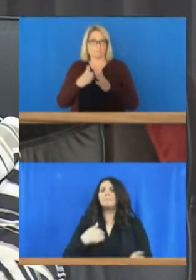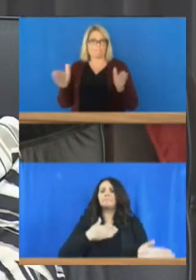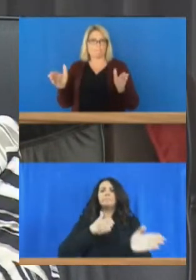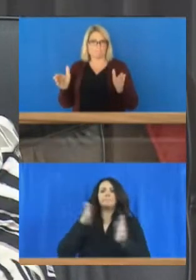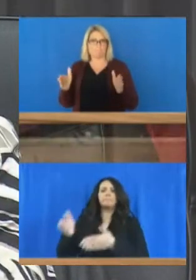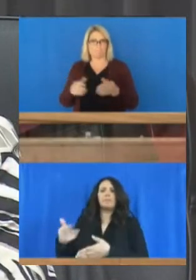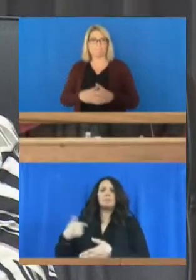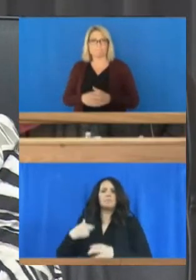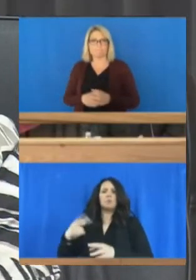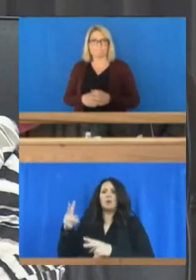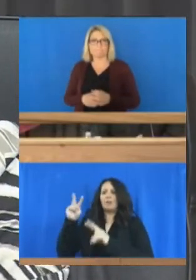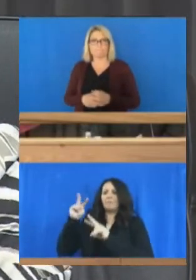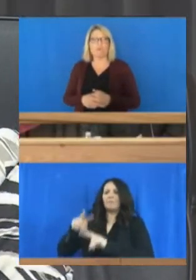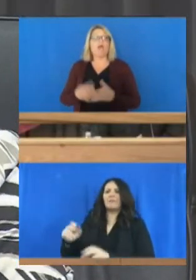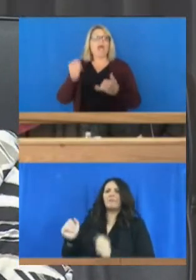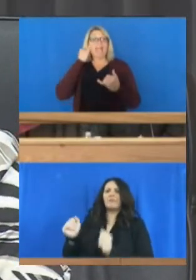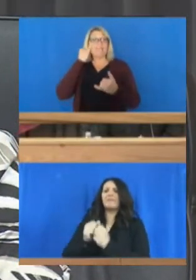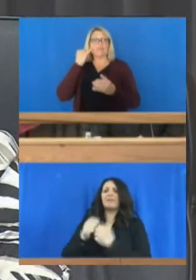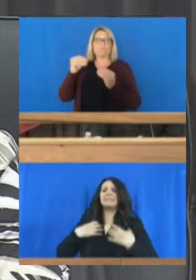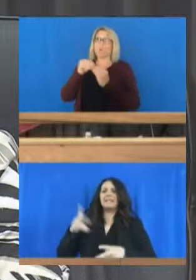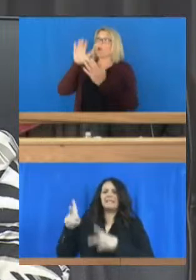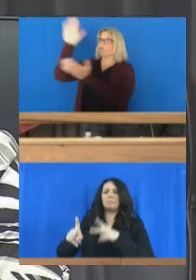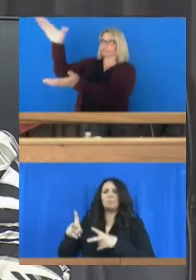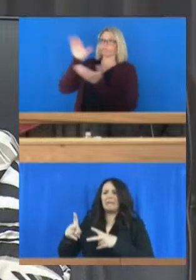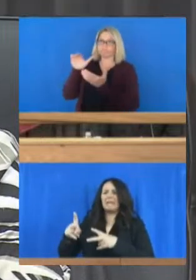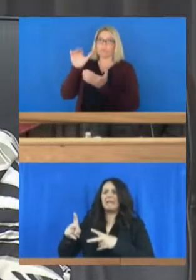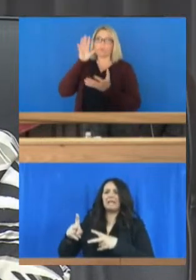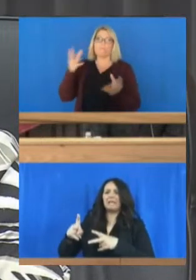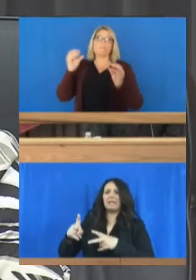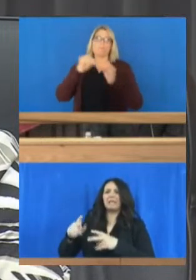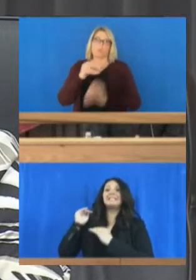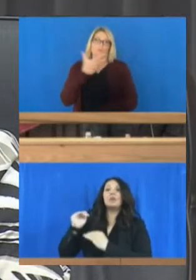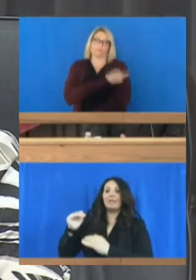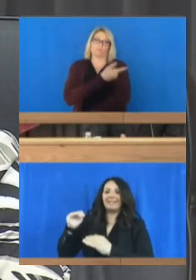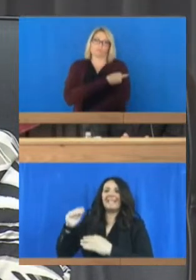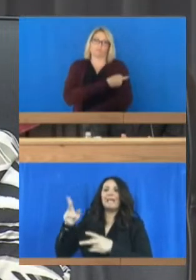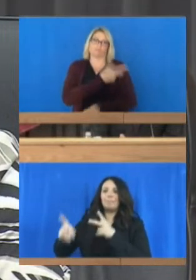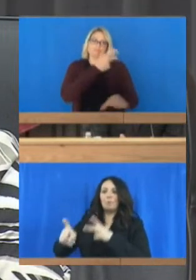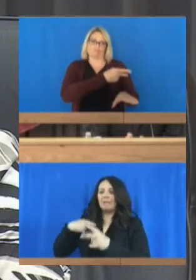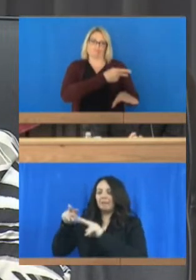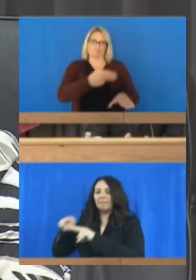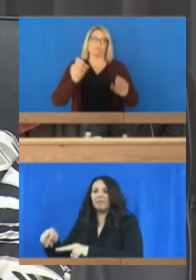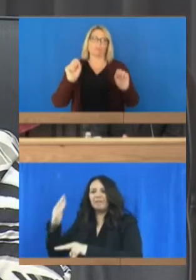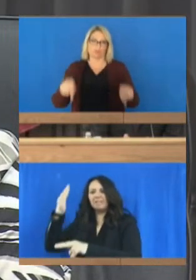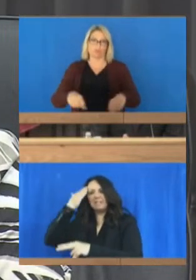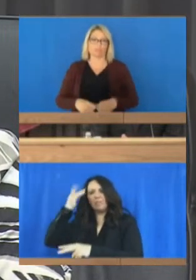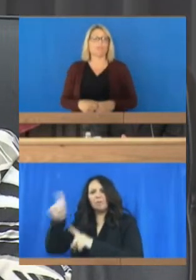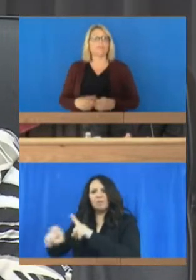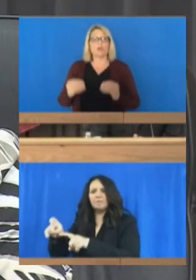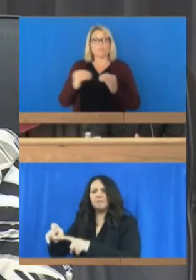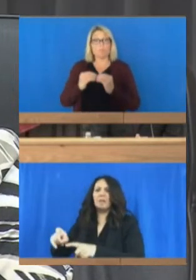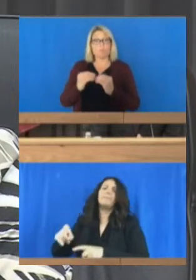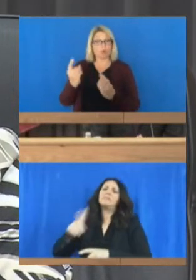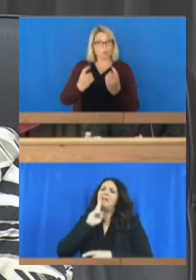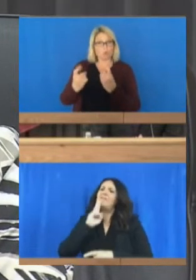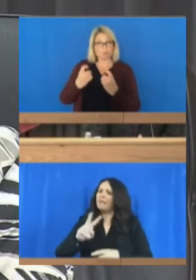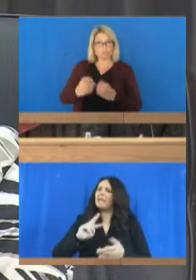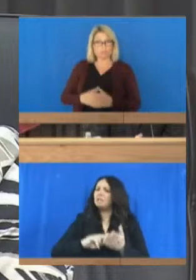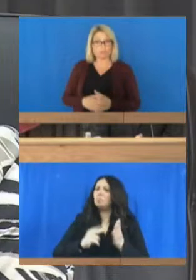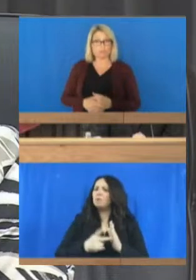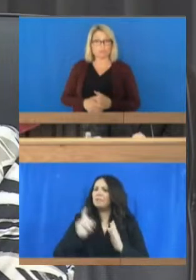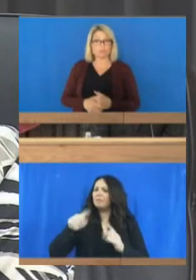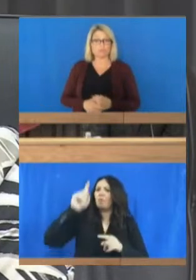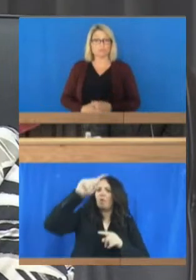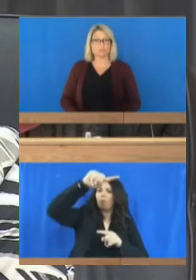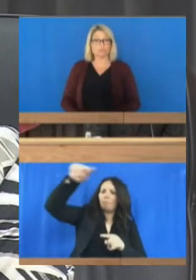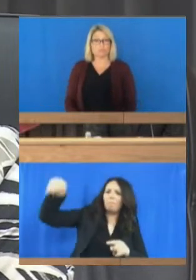mais pourquoi est-ce que ces avis-là, on en a vu un peu partout pendant toute la pandémie? Pourquoi est-ce que vous êtes particulièrement inquiète en ce moment pour la zone 1? Alors,